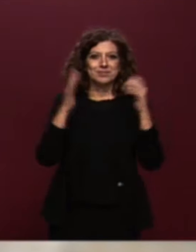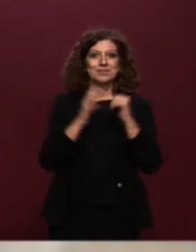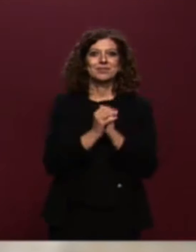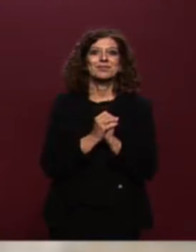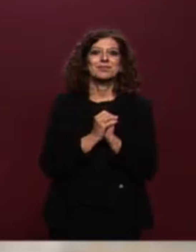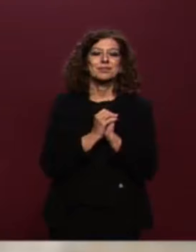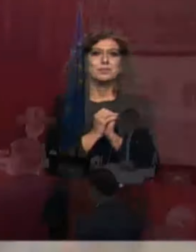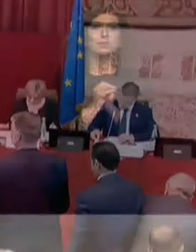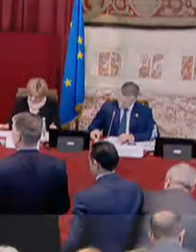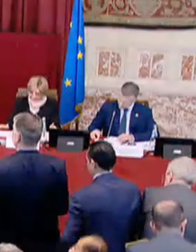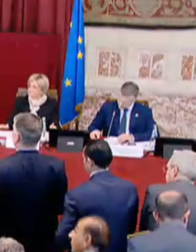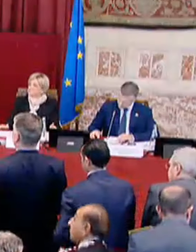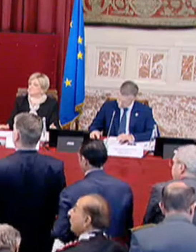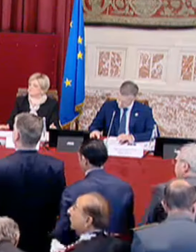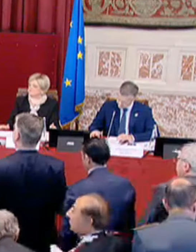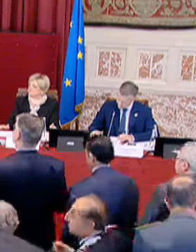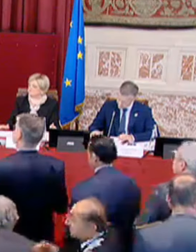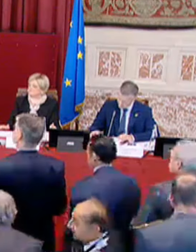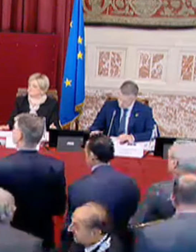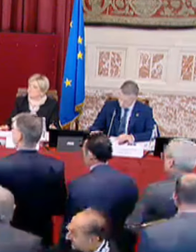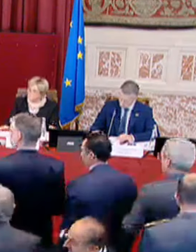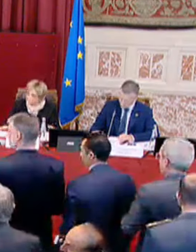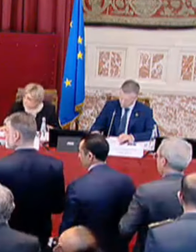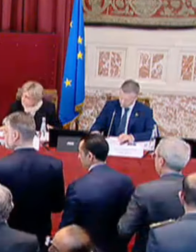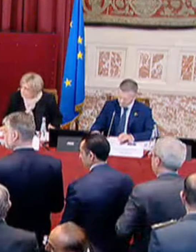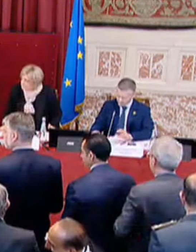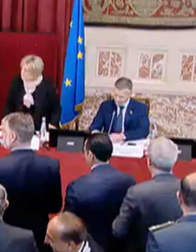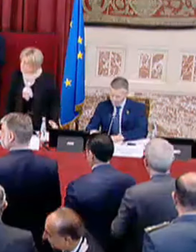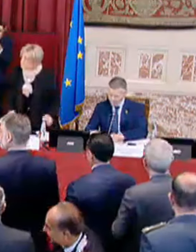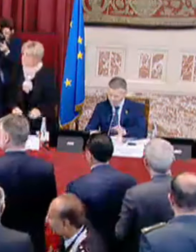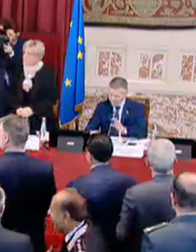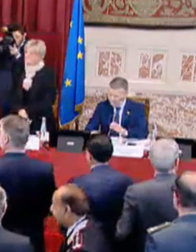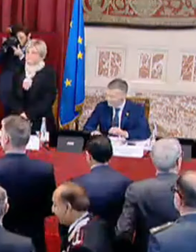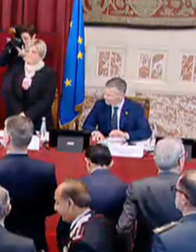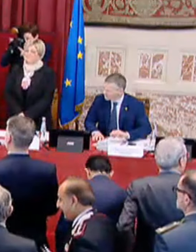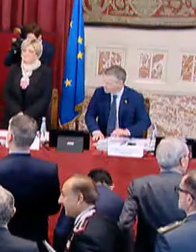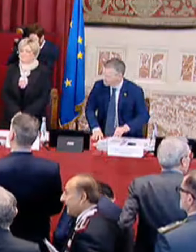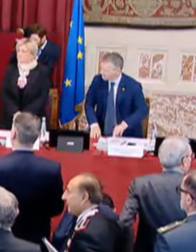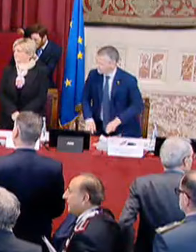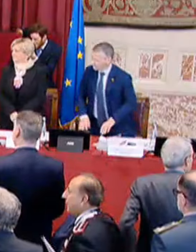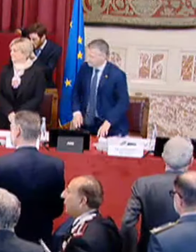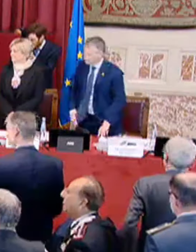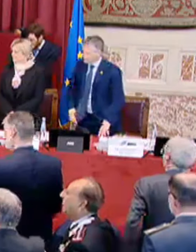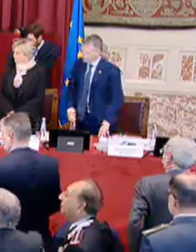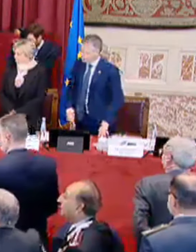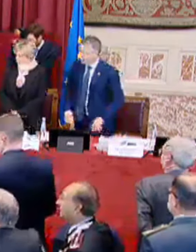Invitiamo le signore e i signori ospiti a restare seduti, grazie.